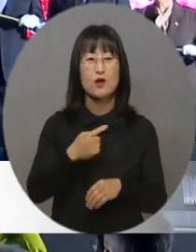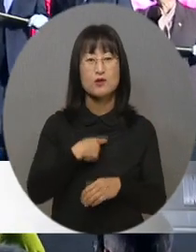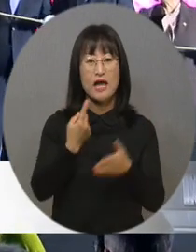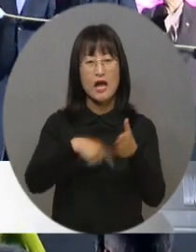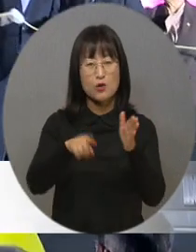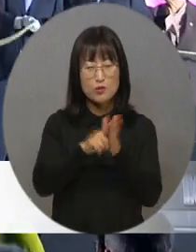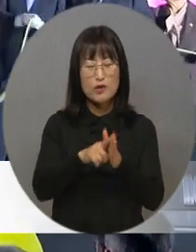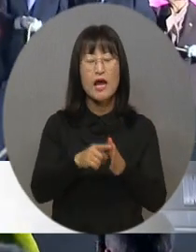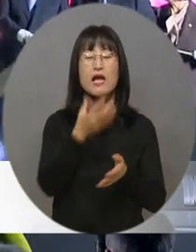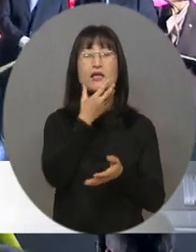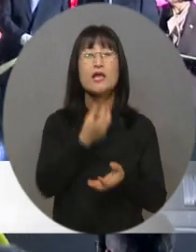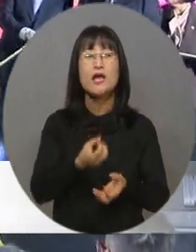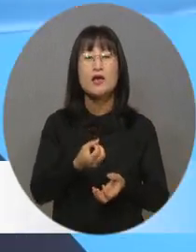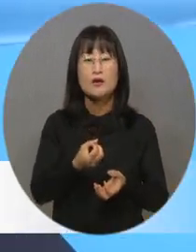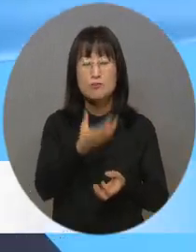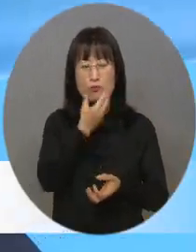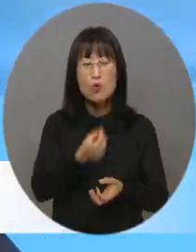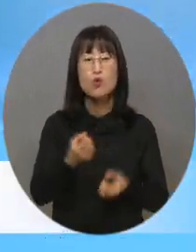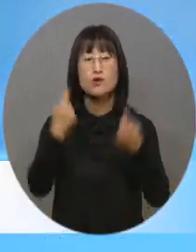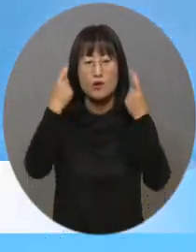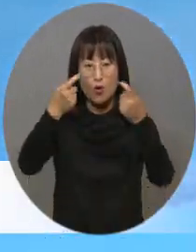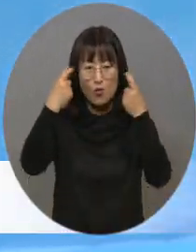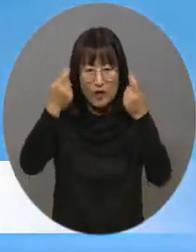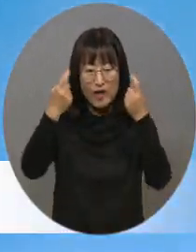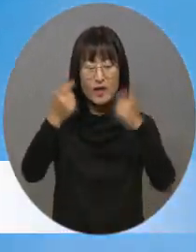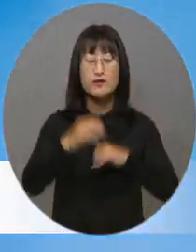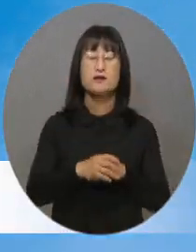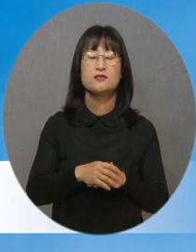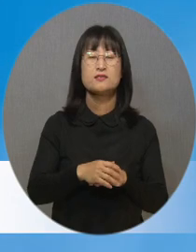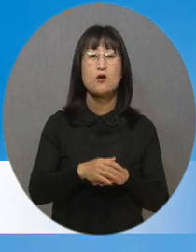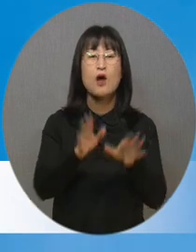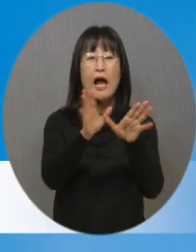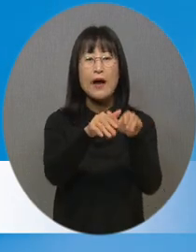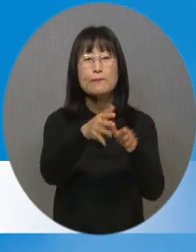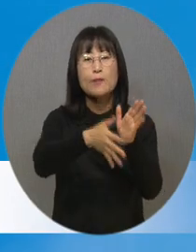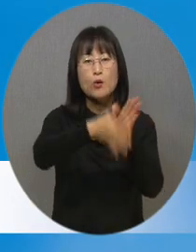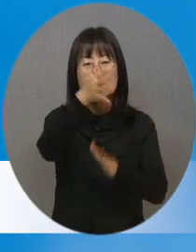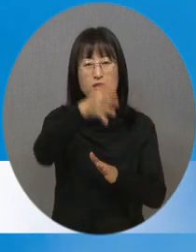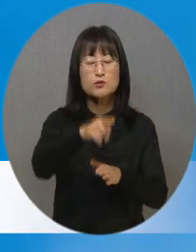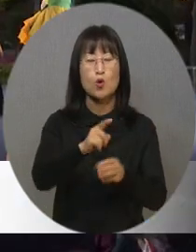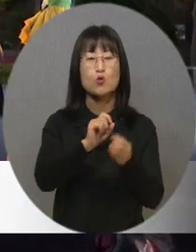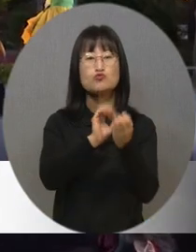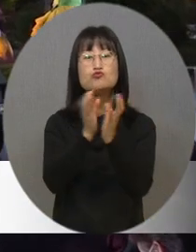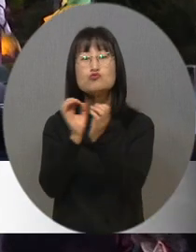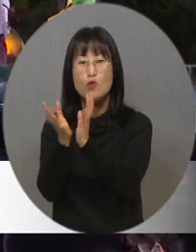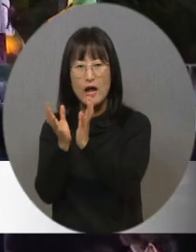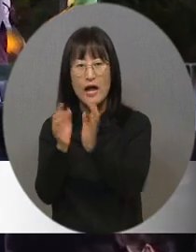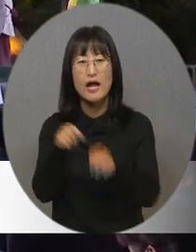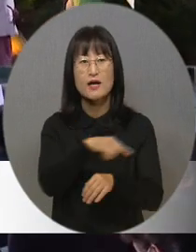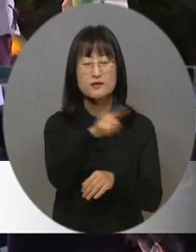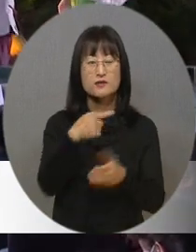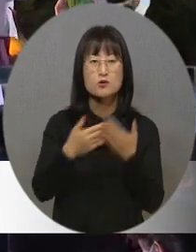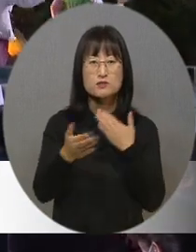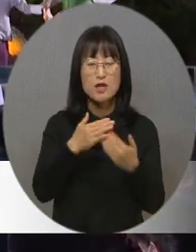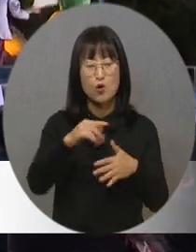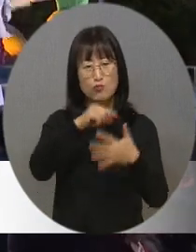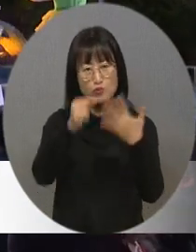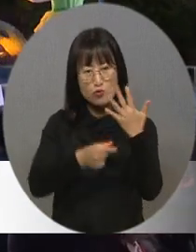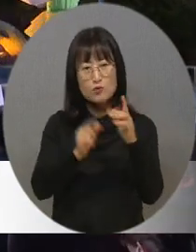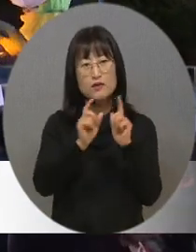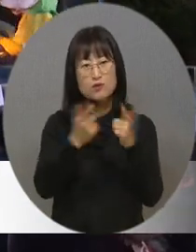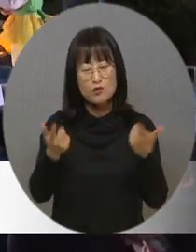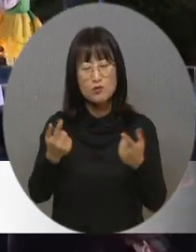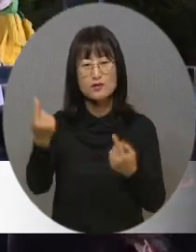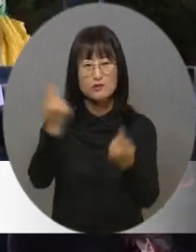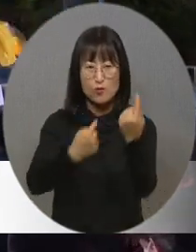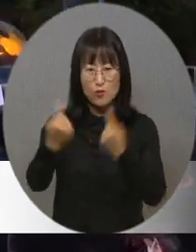행복여행인 한평 국화를 주제로 형형색색의 대형 국화 조형물과 문화예술 공연, 체험 프로그램 등으로 관람객의